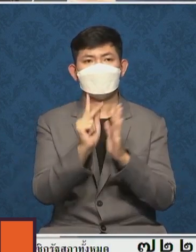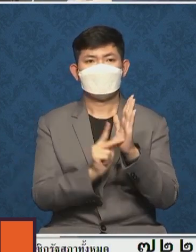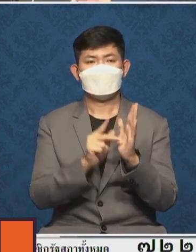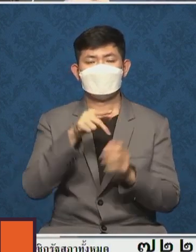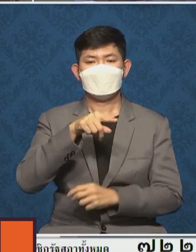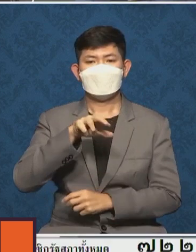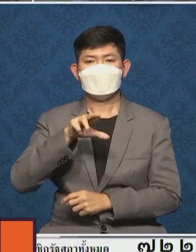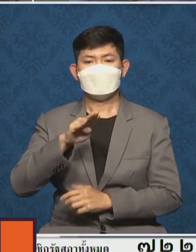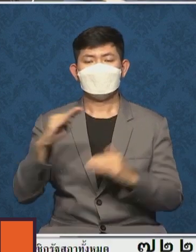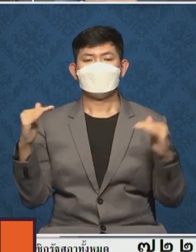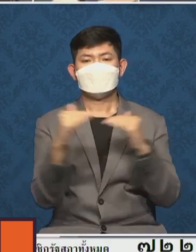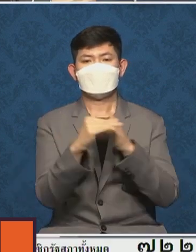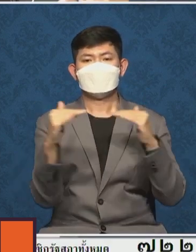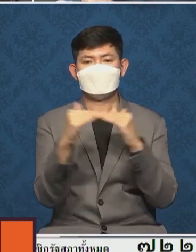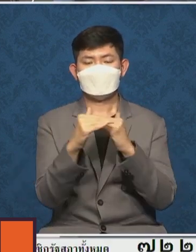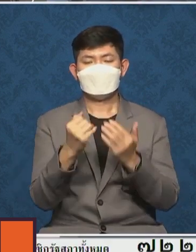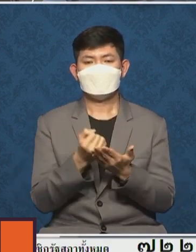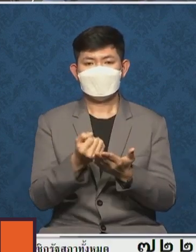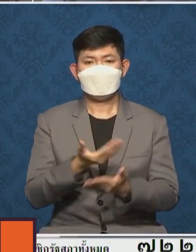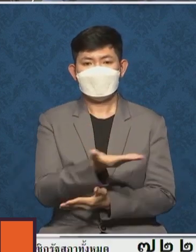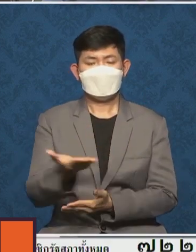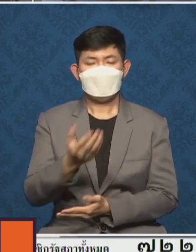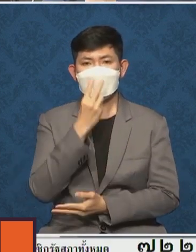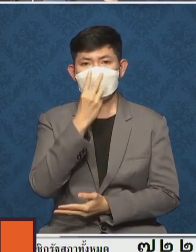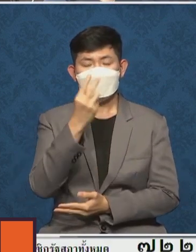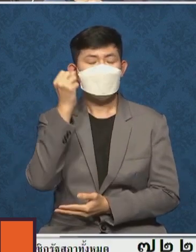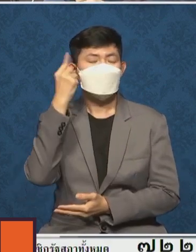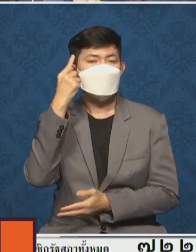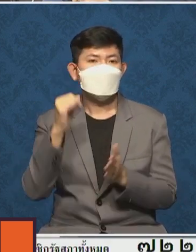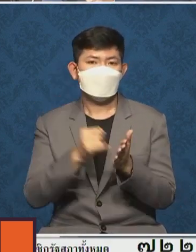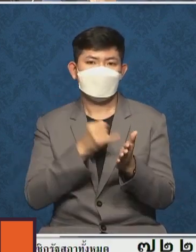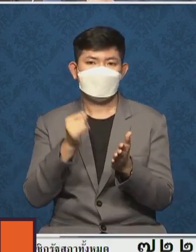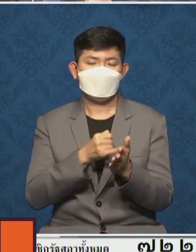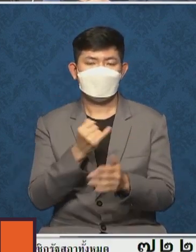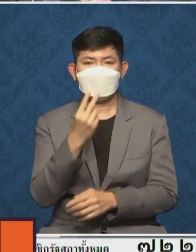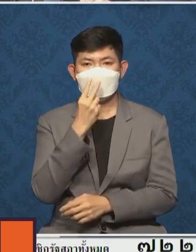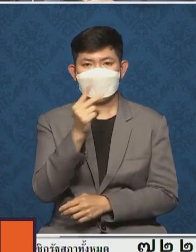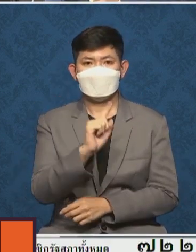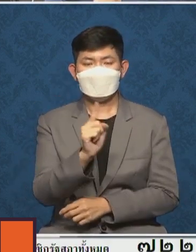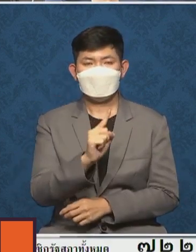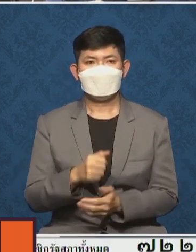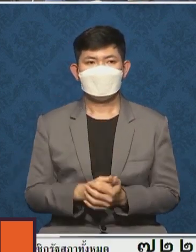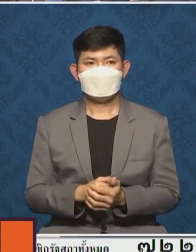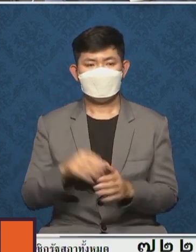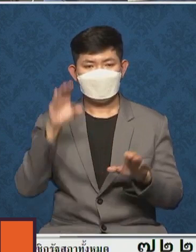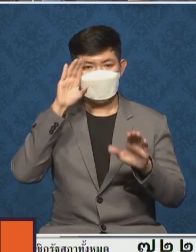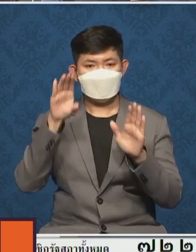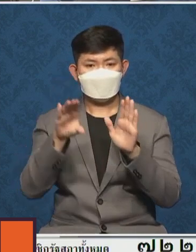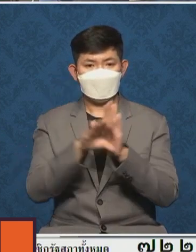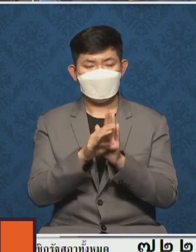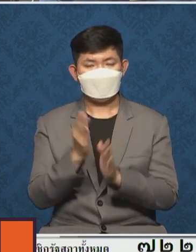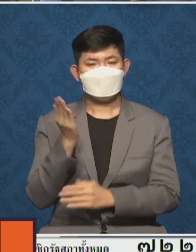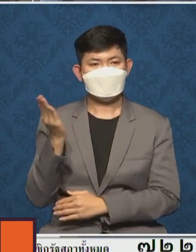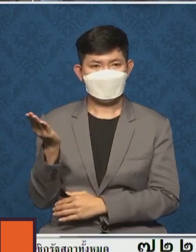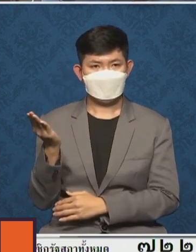การจราจรทางบกเพื่อให้ทุกท่านเห็นภาพง่ายๆจะได้ผลลัพธ์ดังแผนภาพดังสไลด์ถัดไปครับขอสไลด์ถัดไปนะ